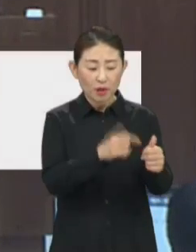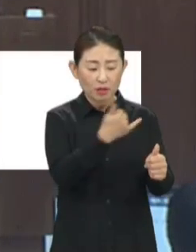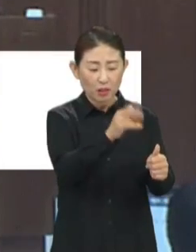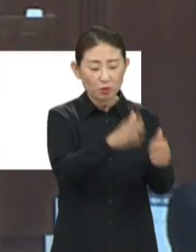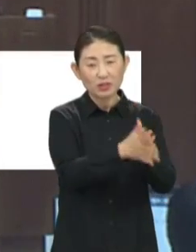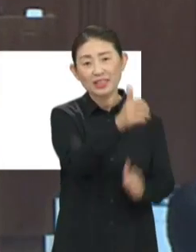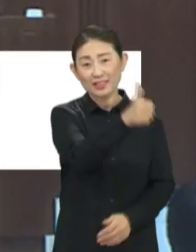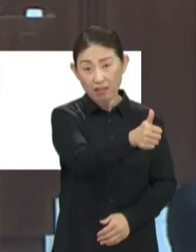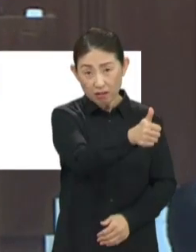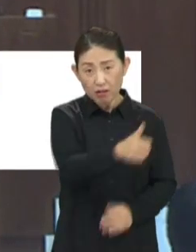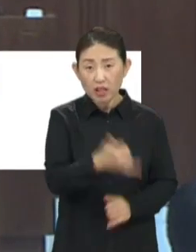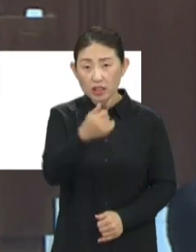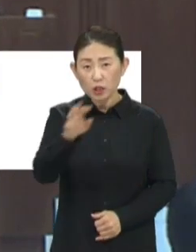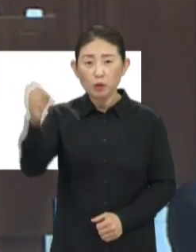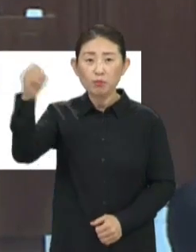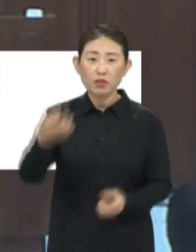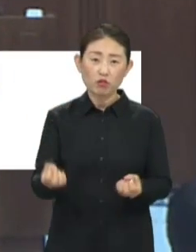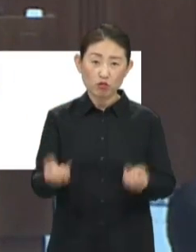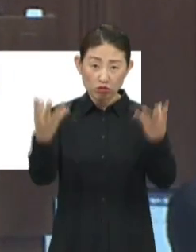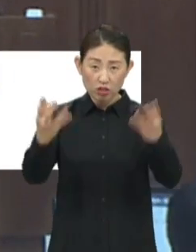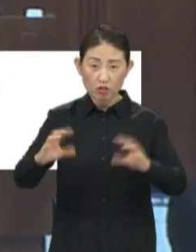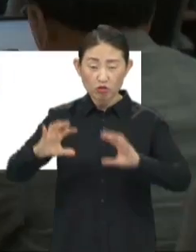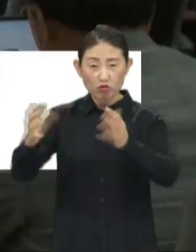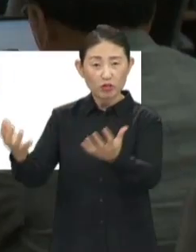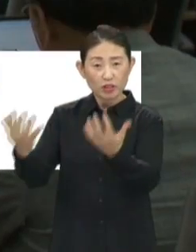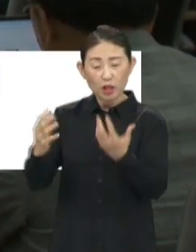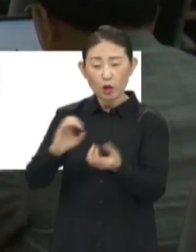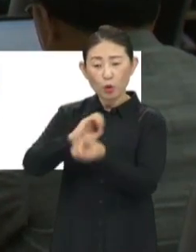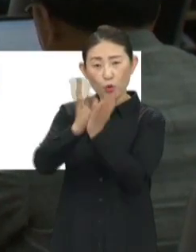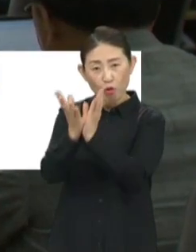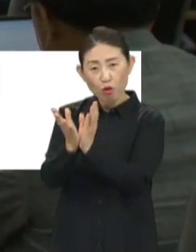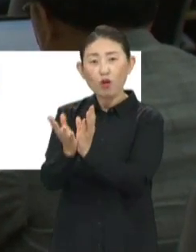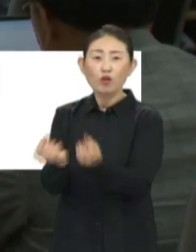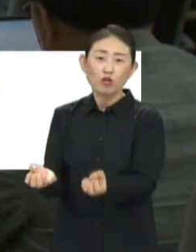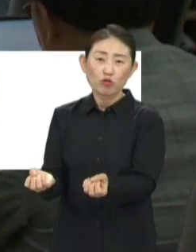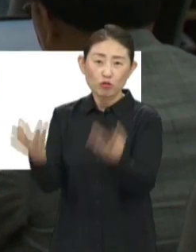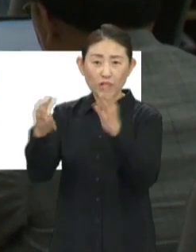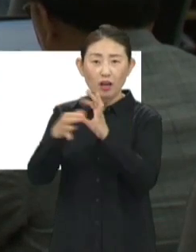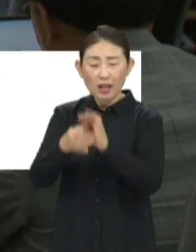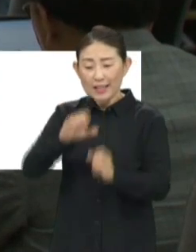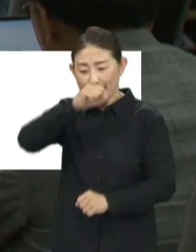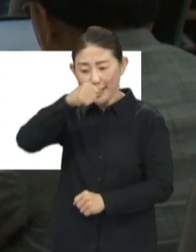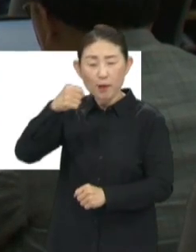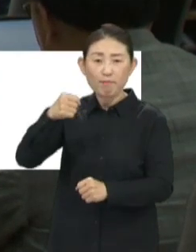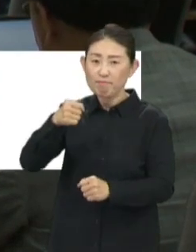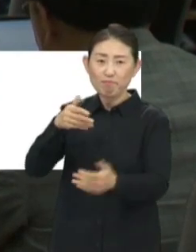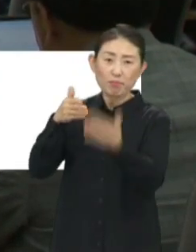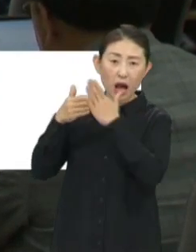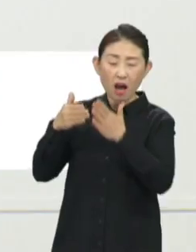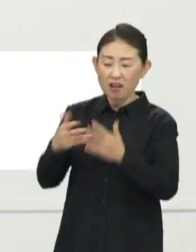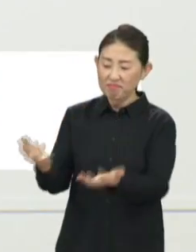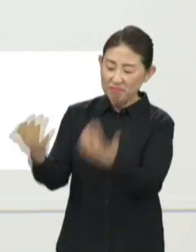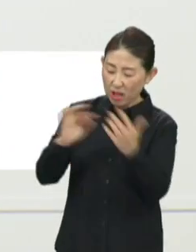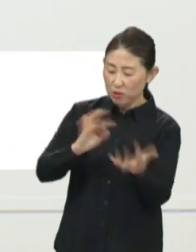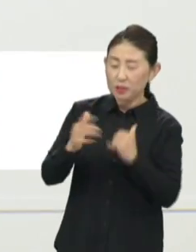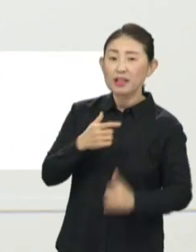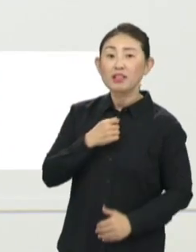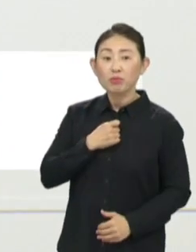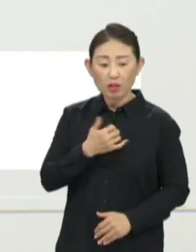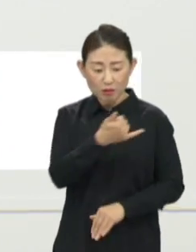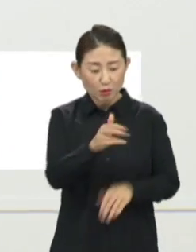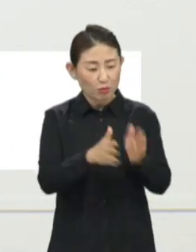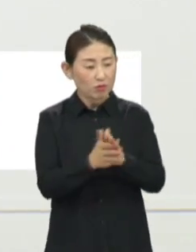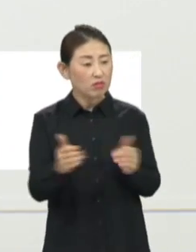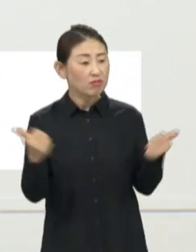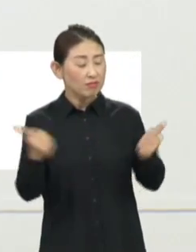최민호 세종 시장이 세종 비축제 국제 정원도시 방남에 예산 삭감을 놓고 공개 토론을 제안한데 대해 세종